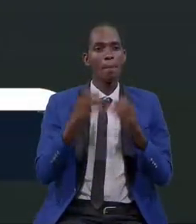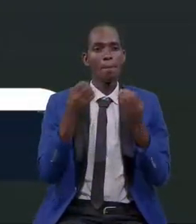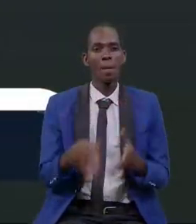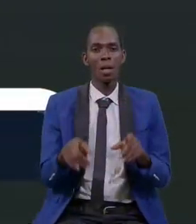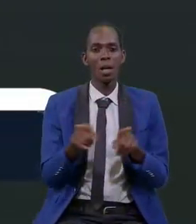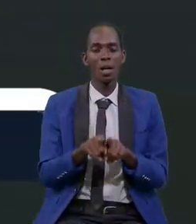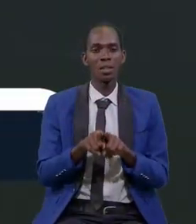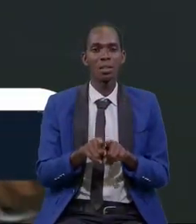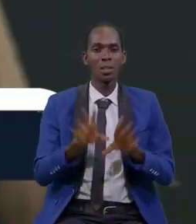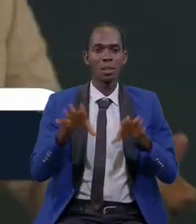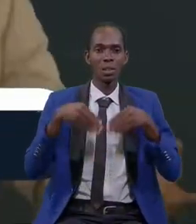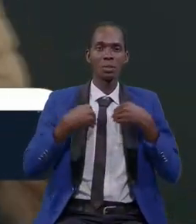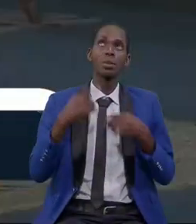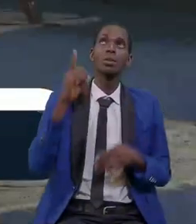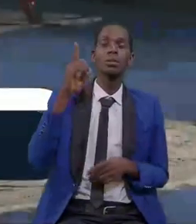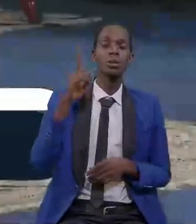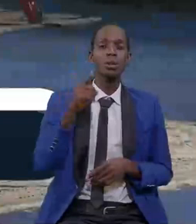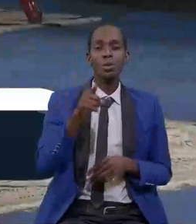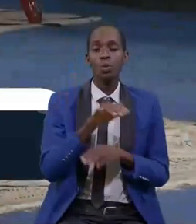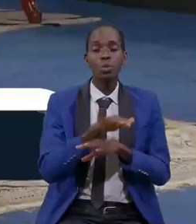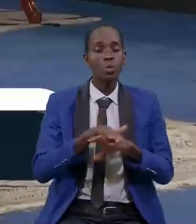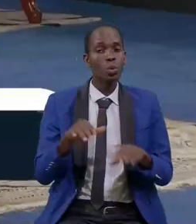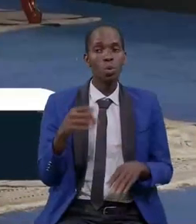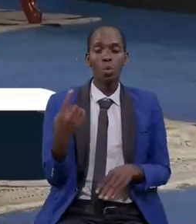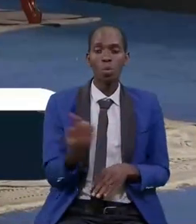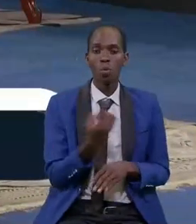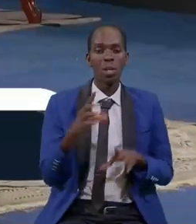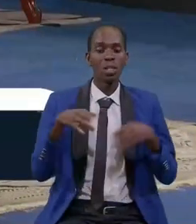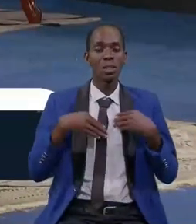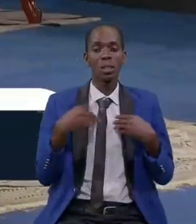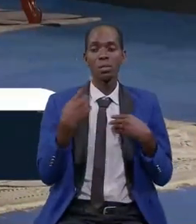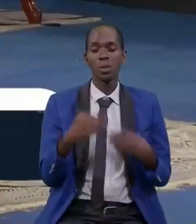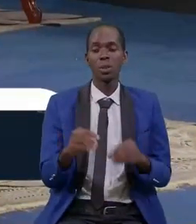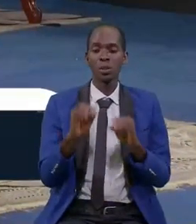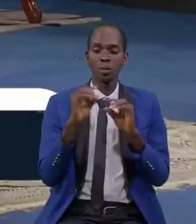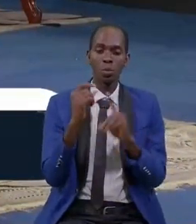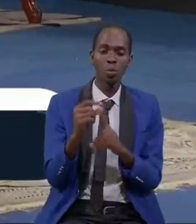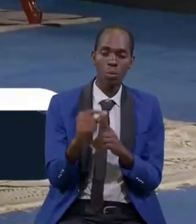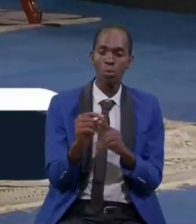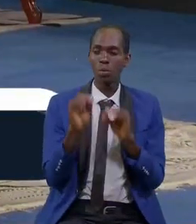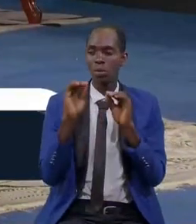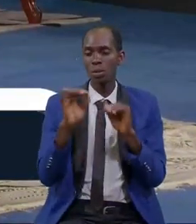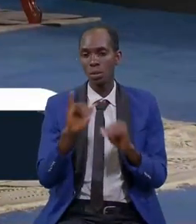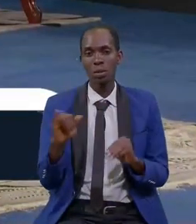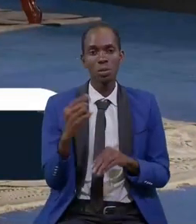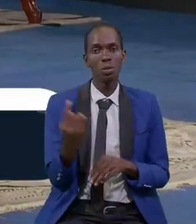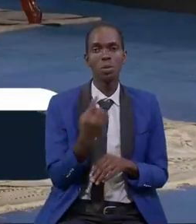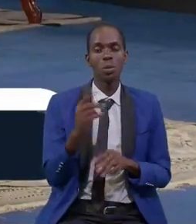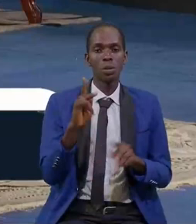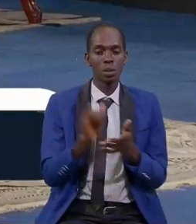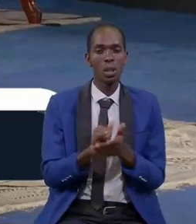reçu, vous ne le recevez pas la doctrine seulement. Il y a des gens qui reçoivent la doctrine dans leur